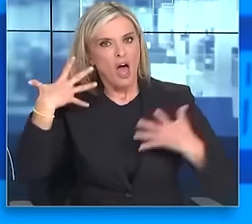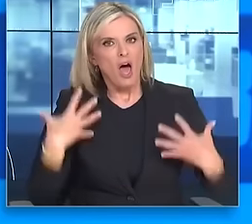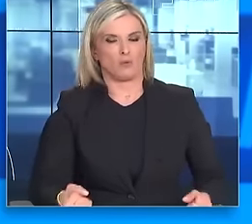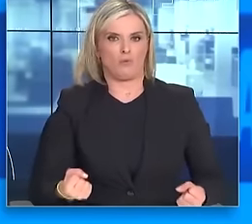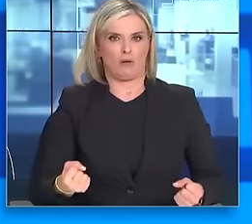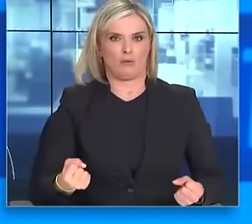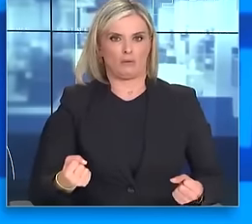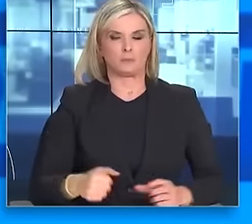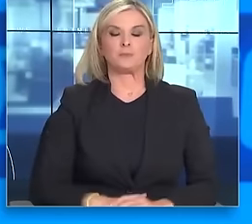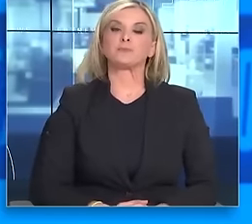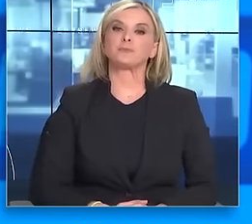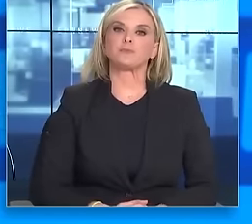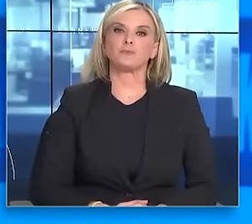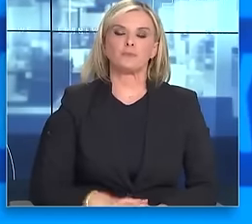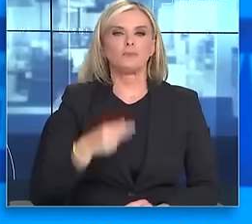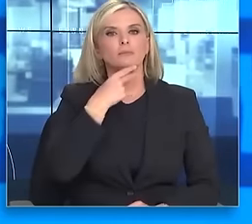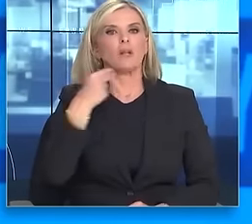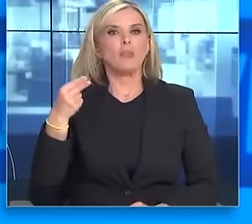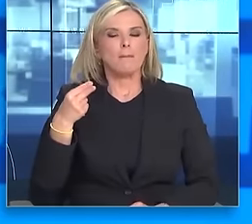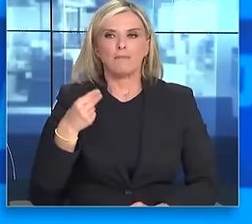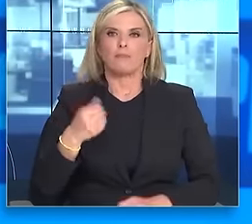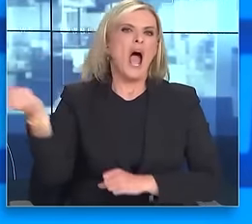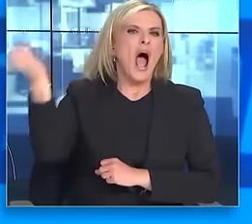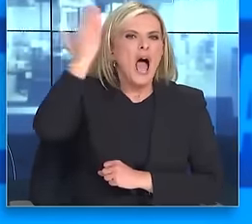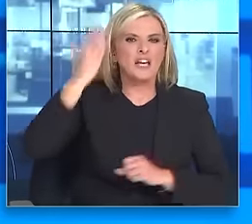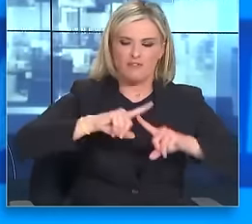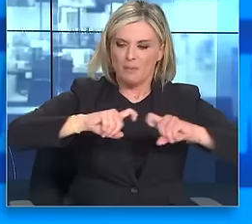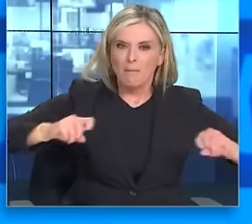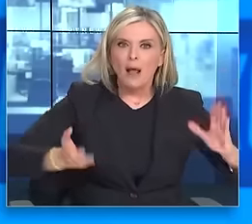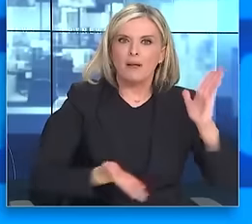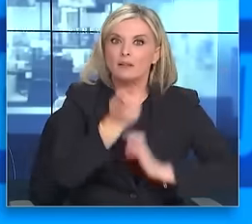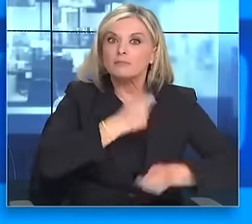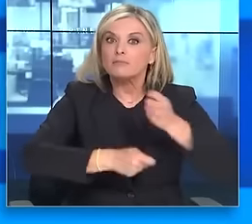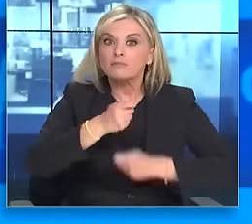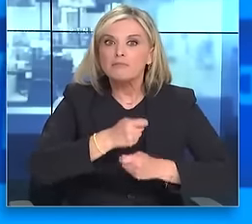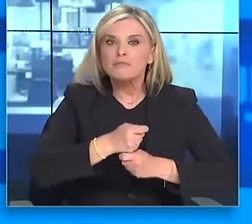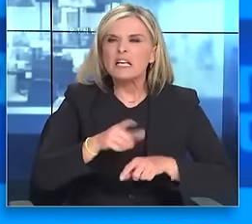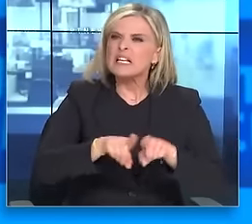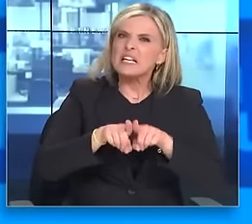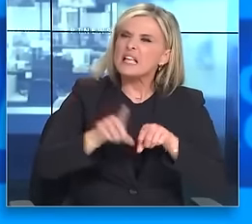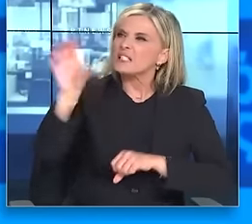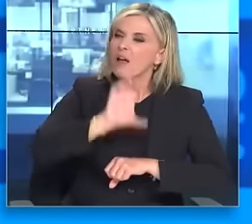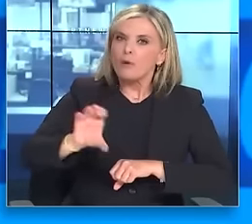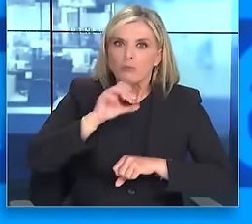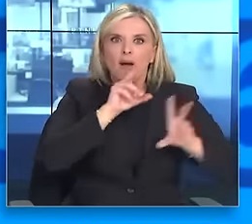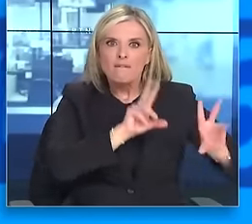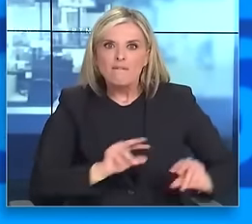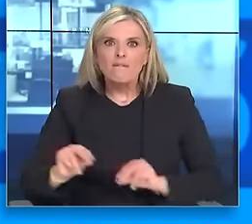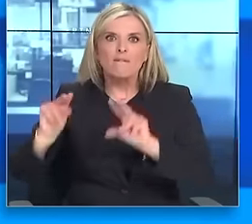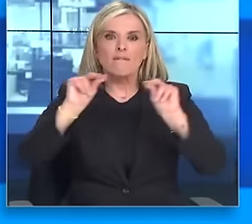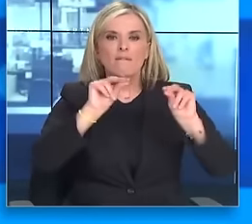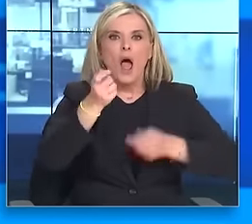ακρίβειας? Διότι θα μου πείτε, πώς σχετίζεται η ακρίβεια με την Ευρώπη? Μα έχουμε νέα αγορά. Και σήμερα διαπιστώνουμε, μετά από πολύ